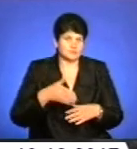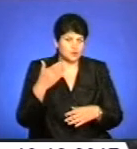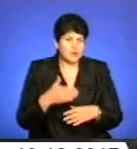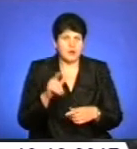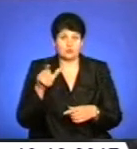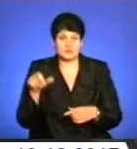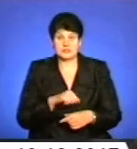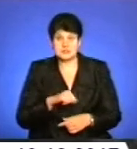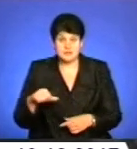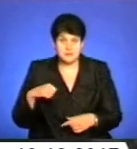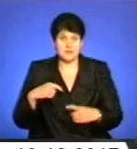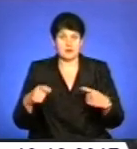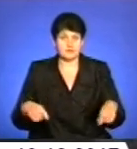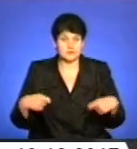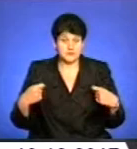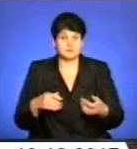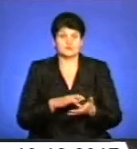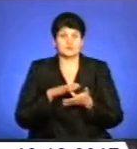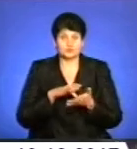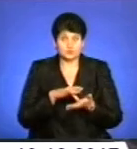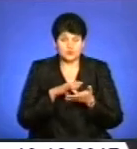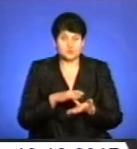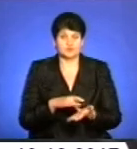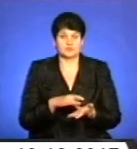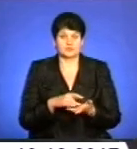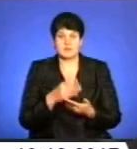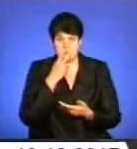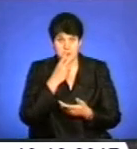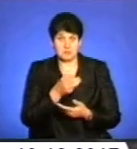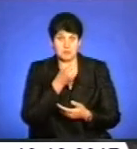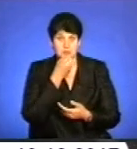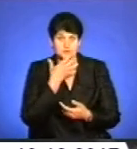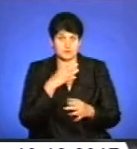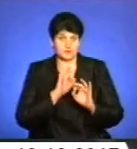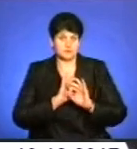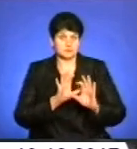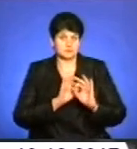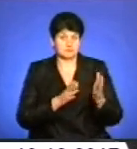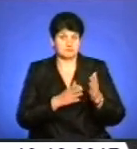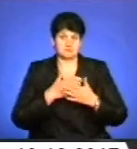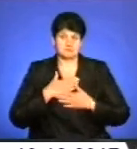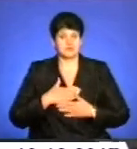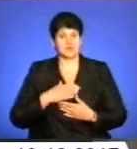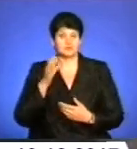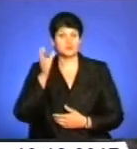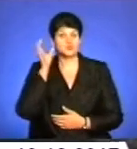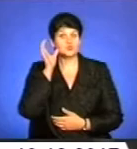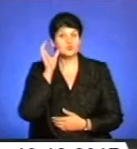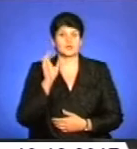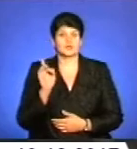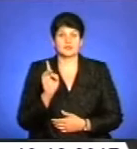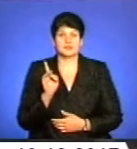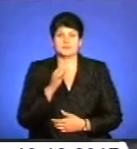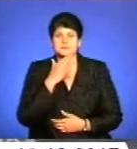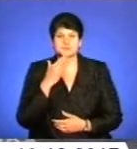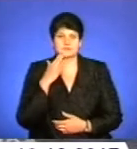і подорожує, і от бачите, як він позитивно про це все розповідає, приємно слухати, дуже багато